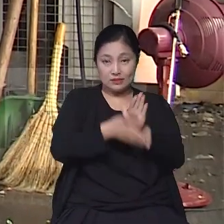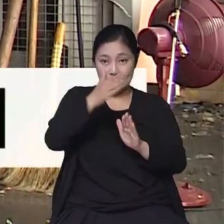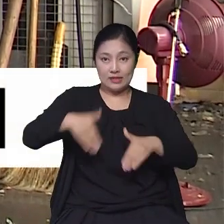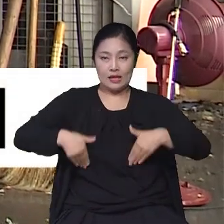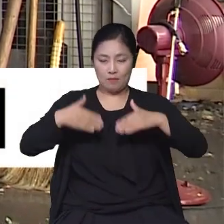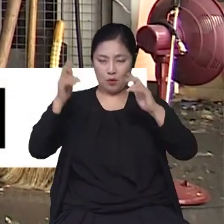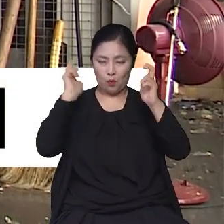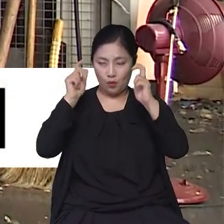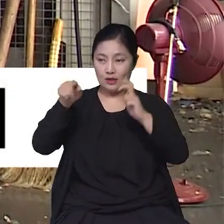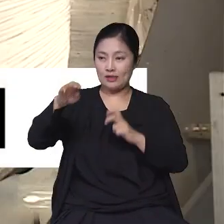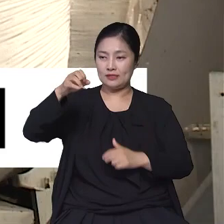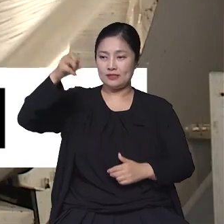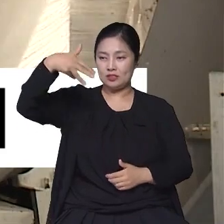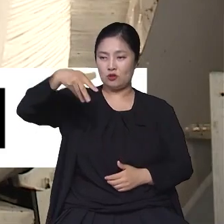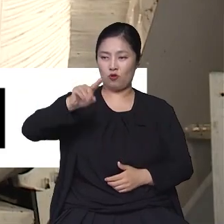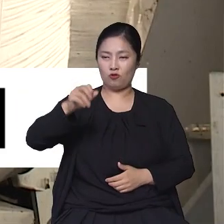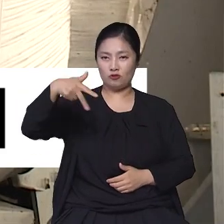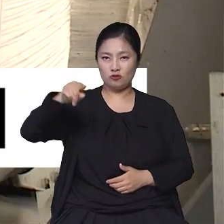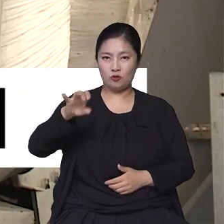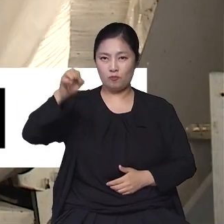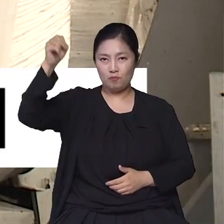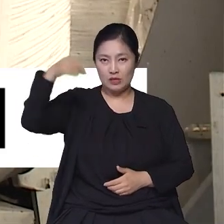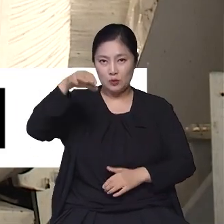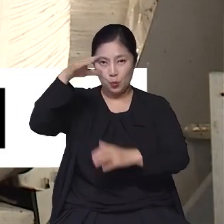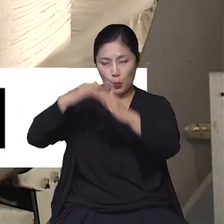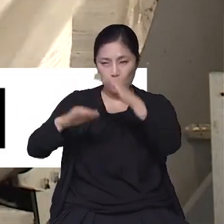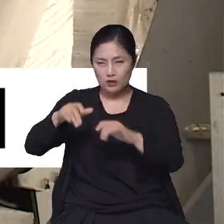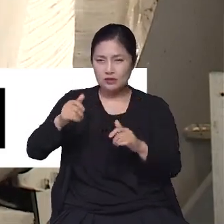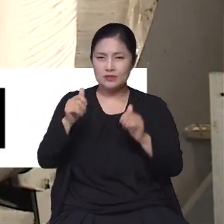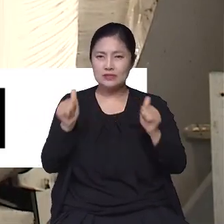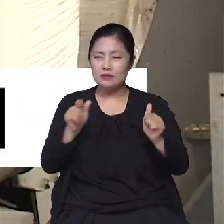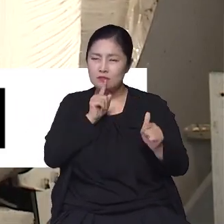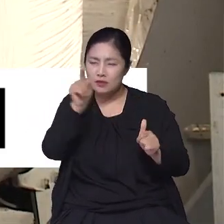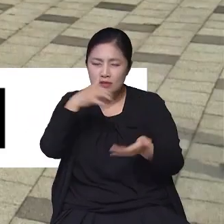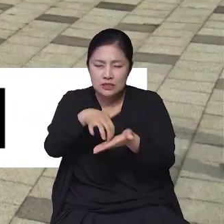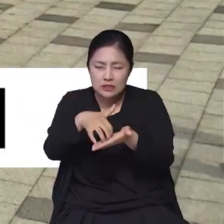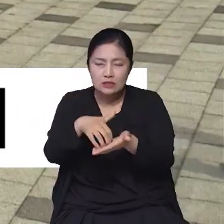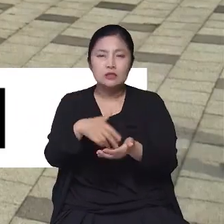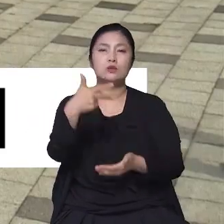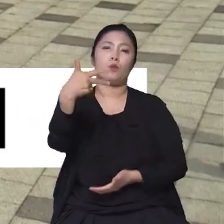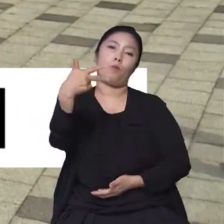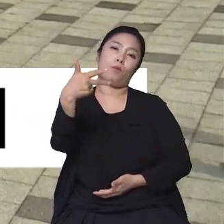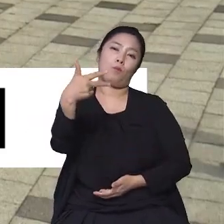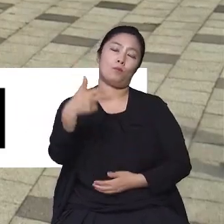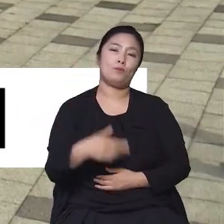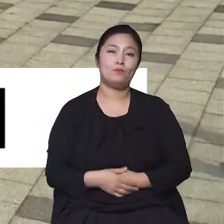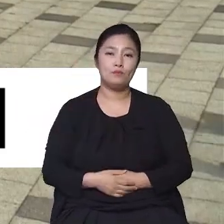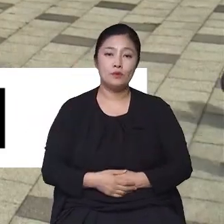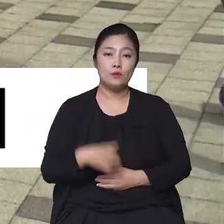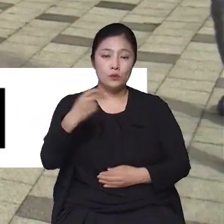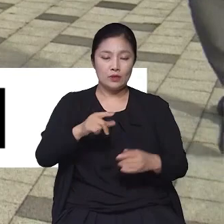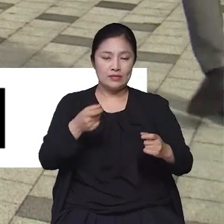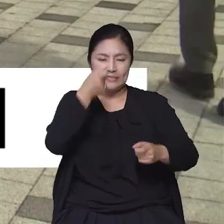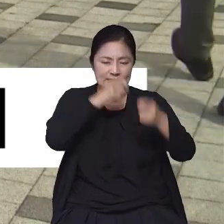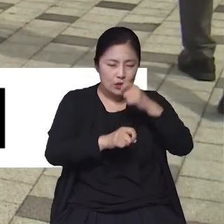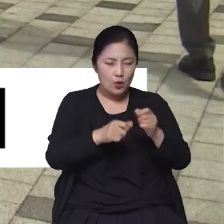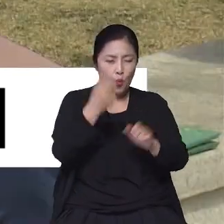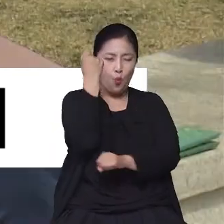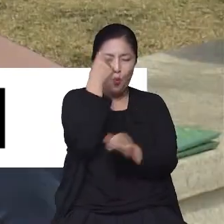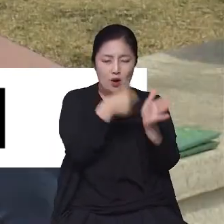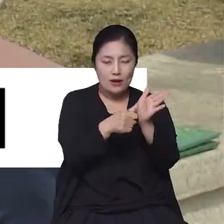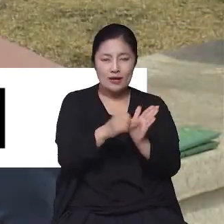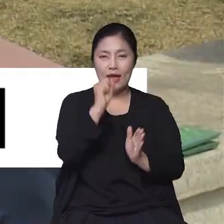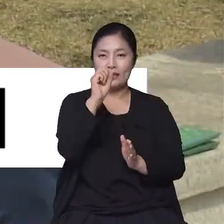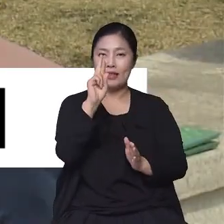난방공사, 청정빛고을 간 손해배상 소송 등 진행 중인 소송만 7건에 달합니다. 또 생활 쓰레기를 원료로